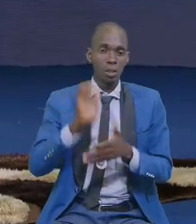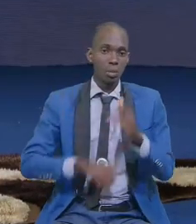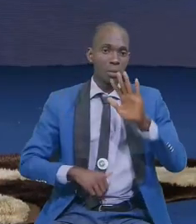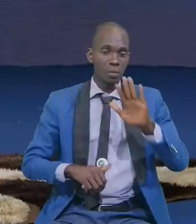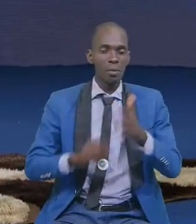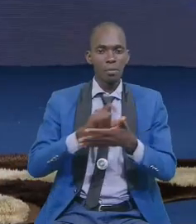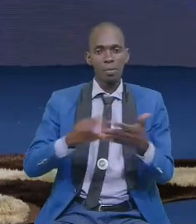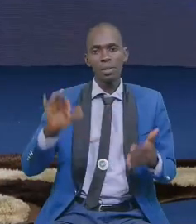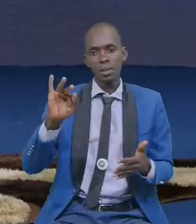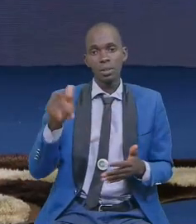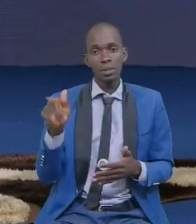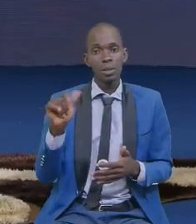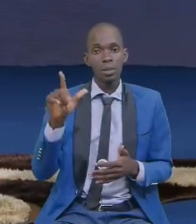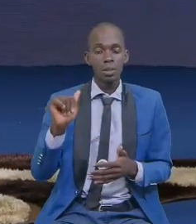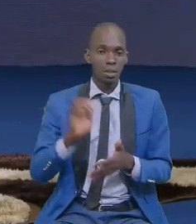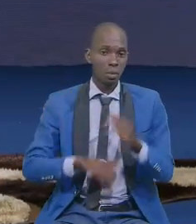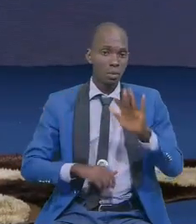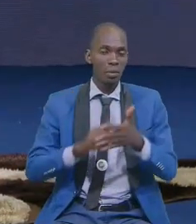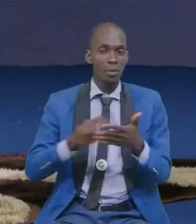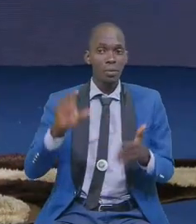Galates 5, 19.